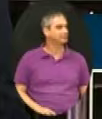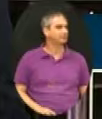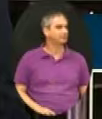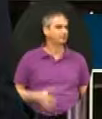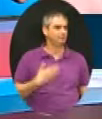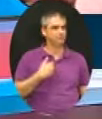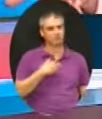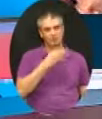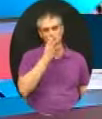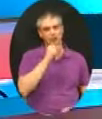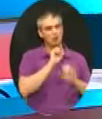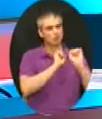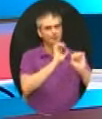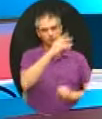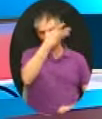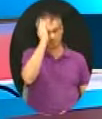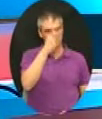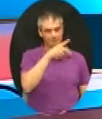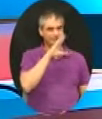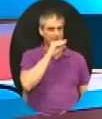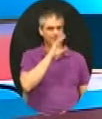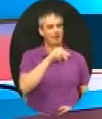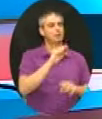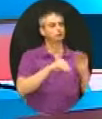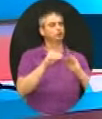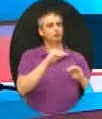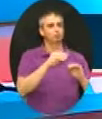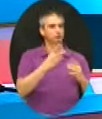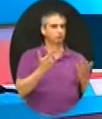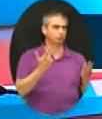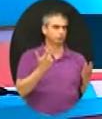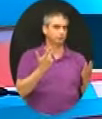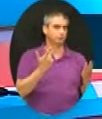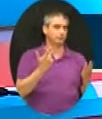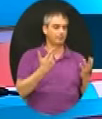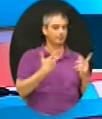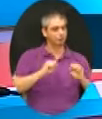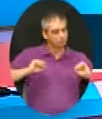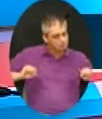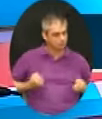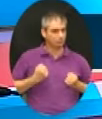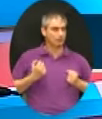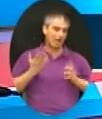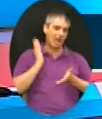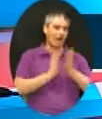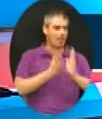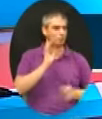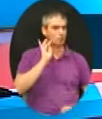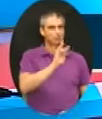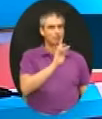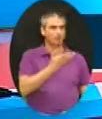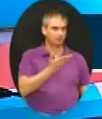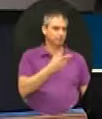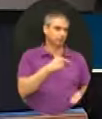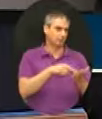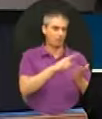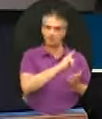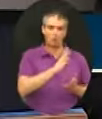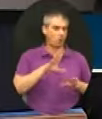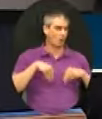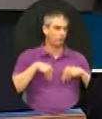על התומכים של טראמפ, אלה שמדברים על שימוש בנשק או שימוש אקטיבי באלימות, מתוך זה שהם